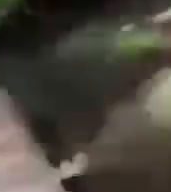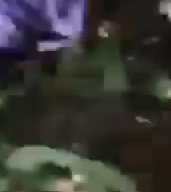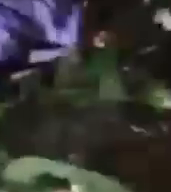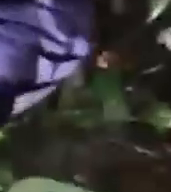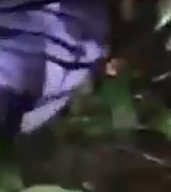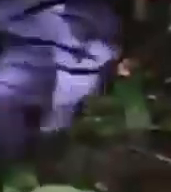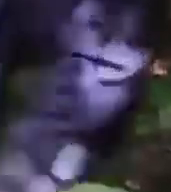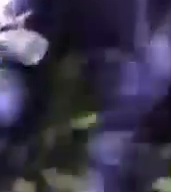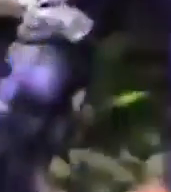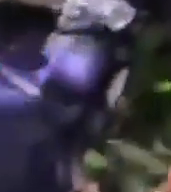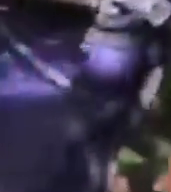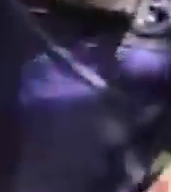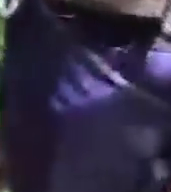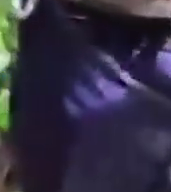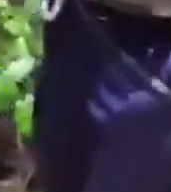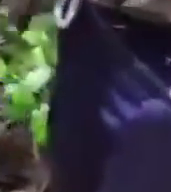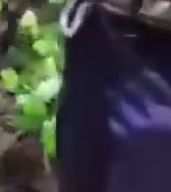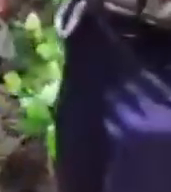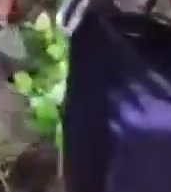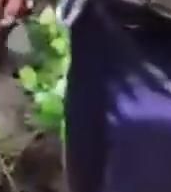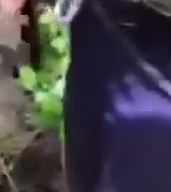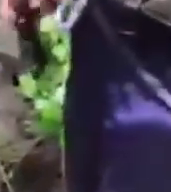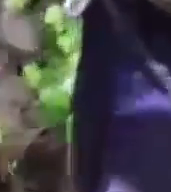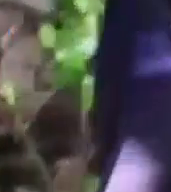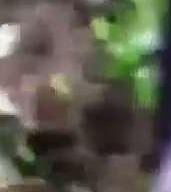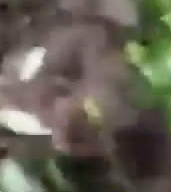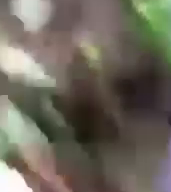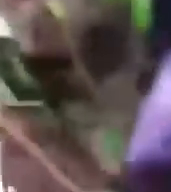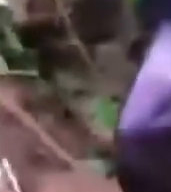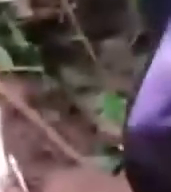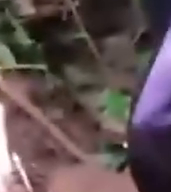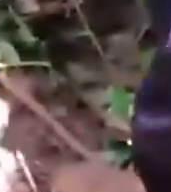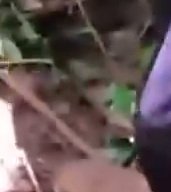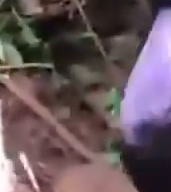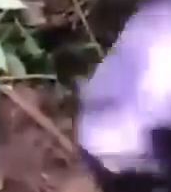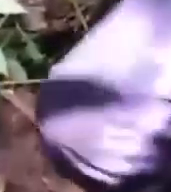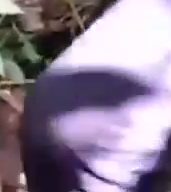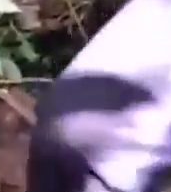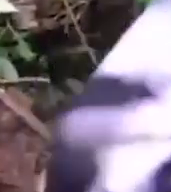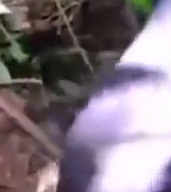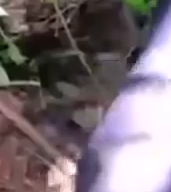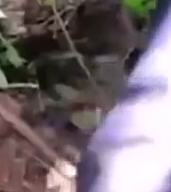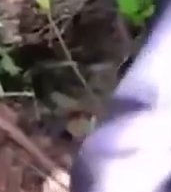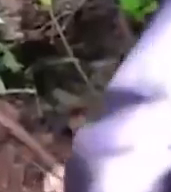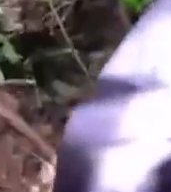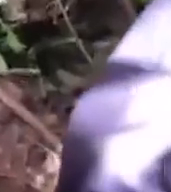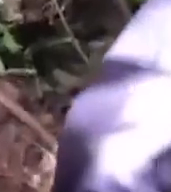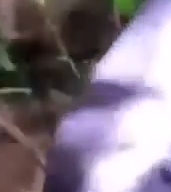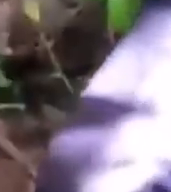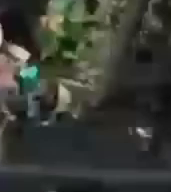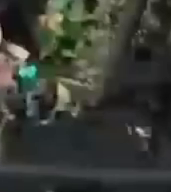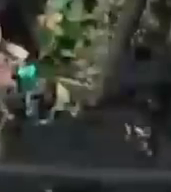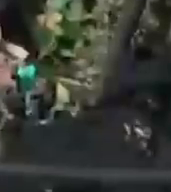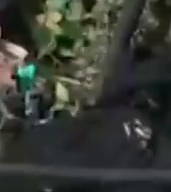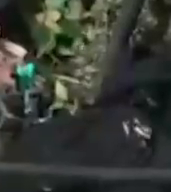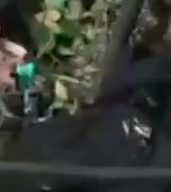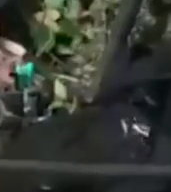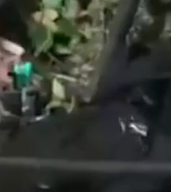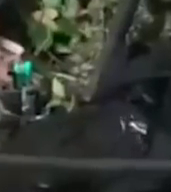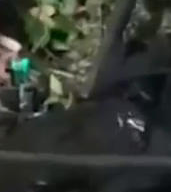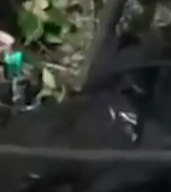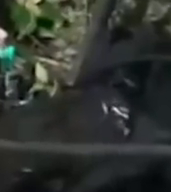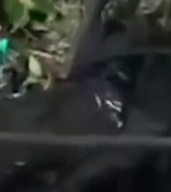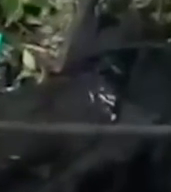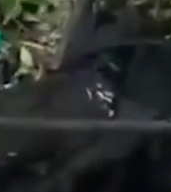ป่าอคาเดมี่แล้วก็โค้ชรวม13คนค่ะแต่ทางรองผู้บัญชาการตำรวจแห่งชาติก็ระบุนะคะว่ายังพบทางที่สามารถจะเจาะลง